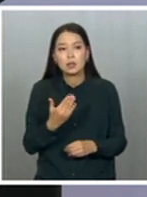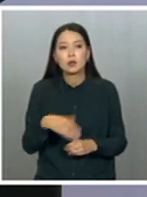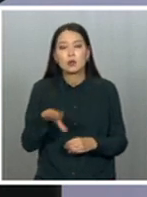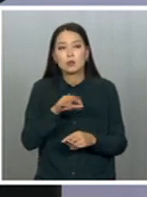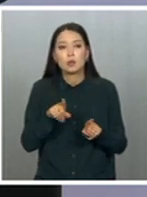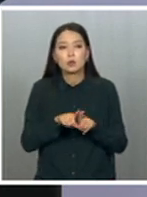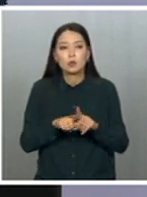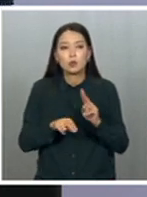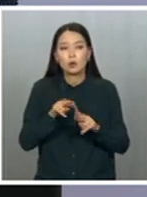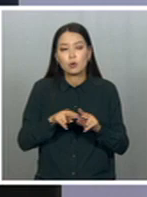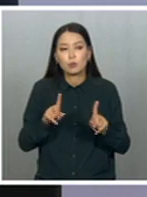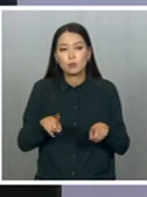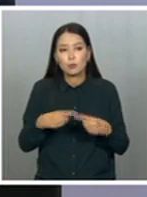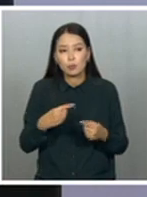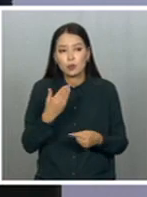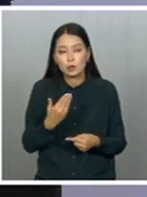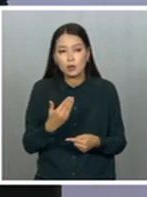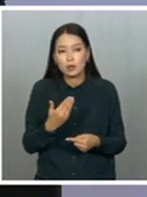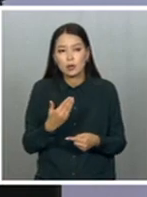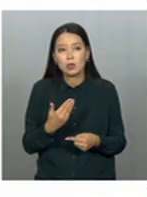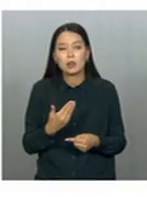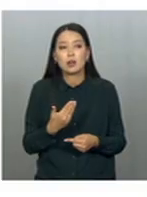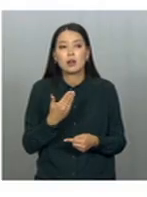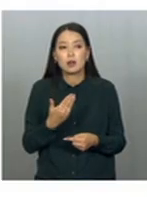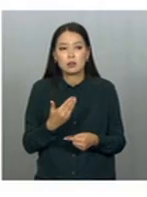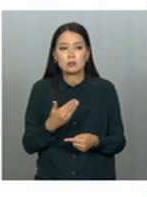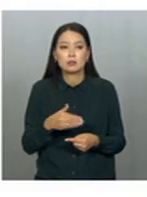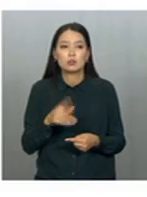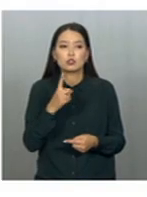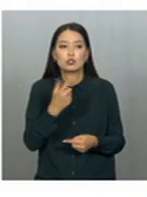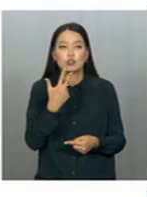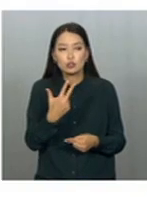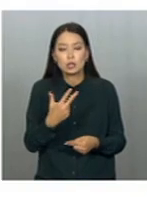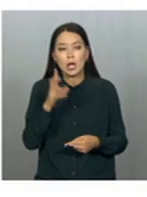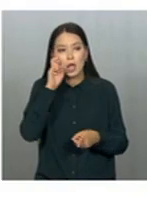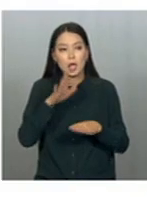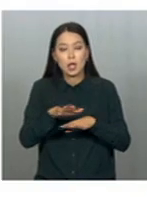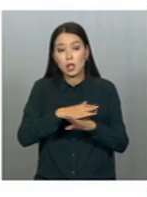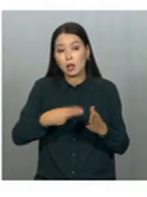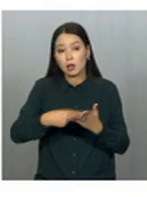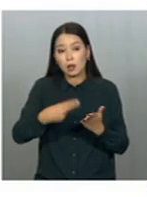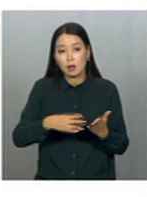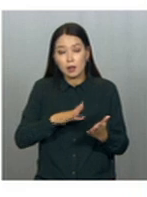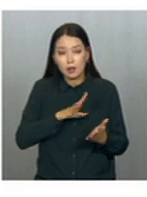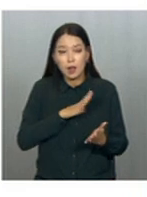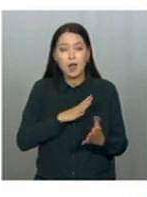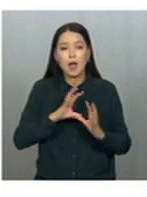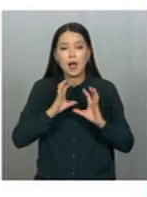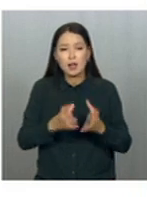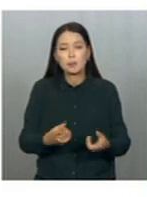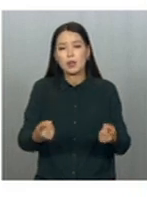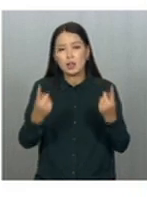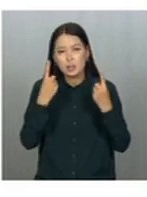өткізу құқығын 103 мүші ел қолдады. Әлемнің ең ірі